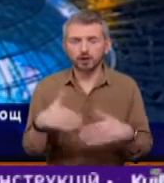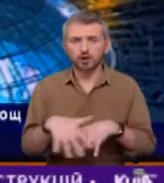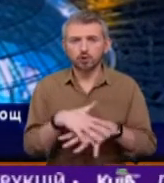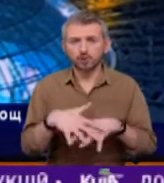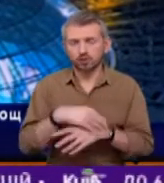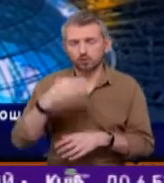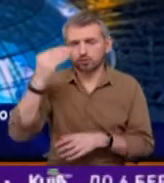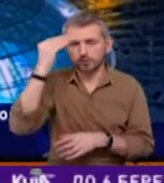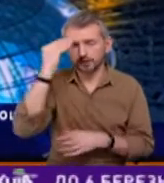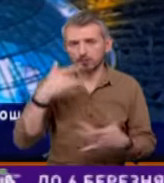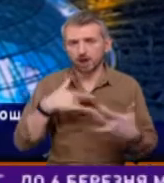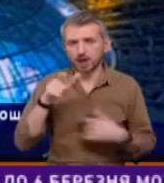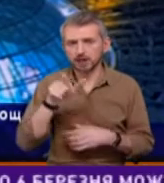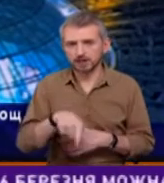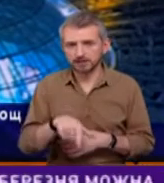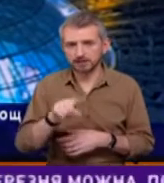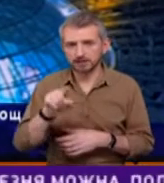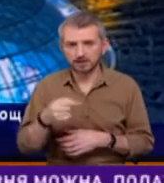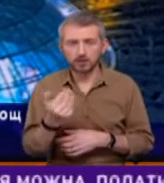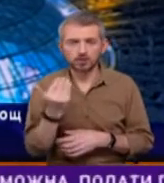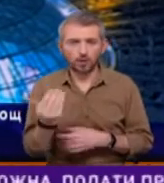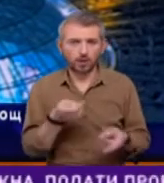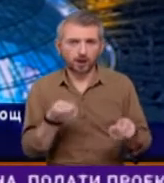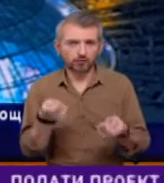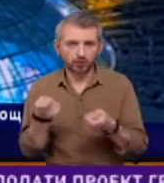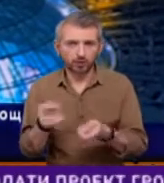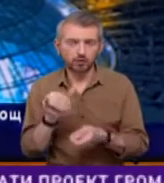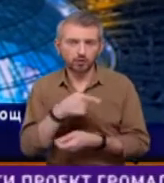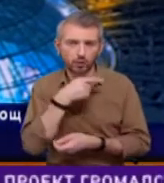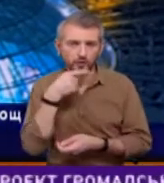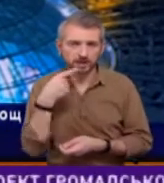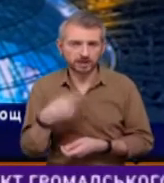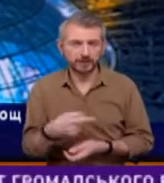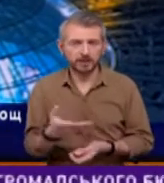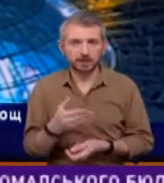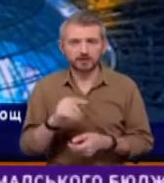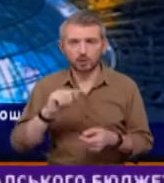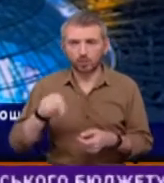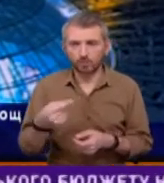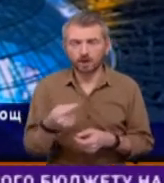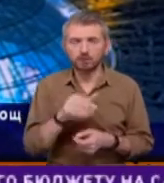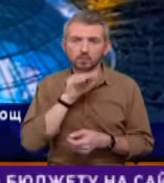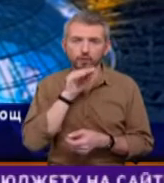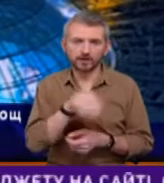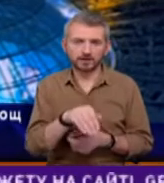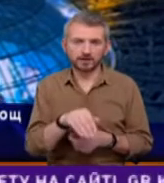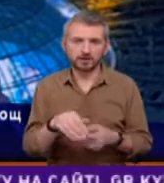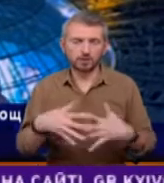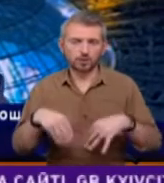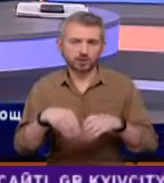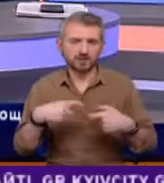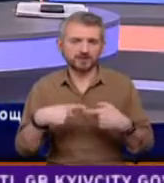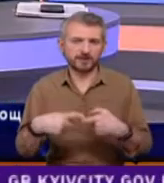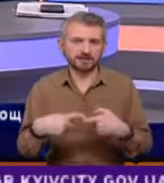громадянської позиції артисти, його гастролей у Російській Федерації, професійних чи родинних